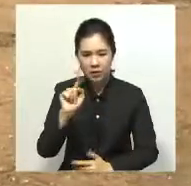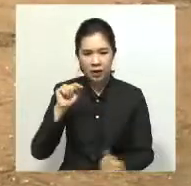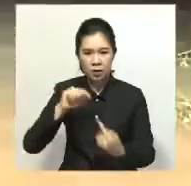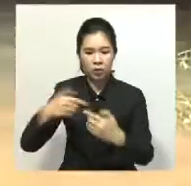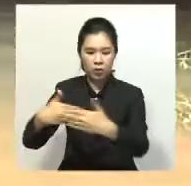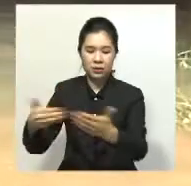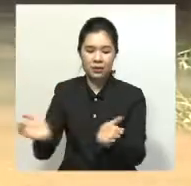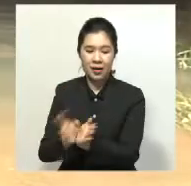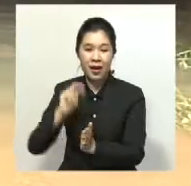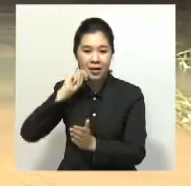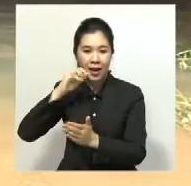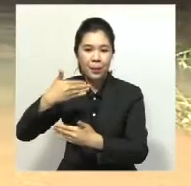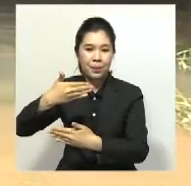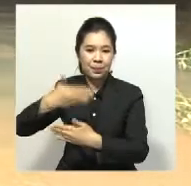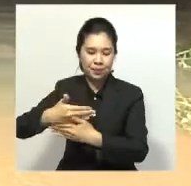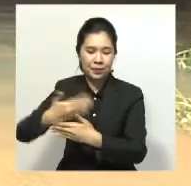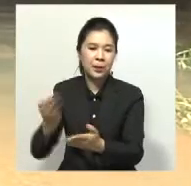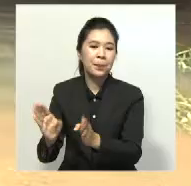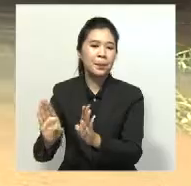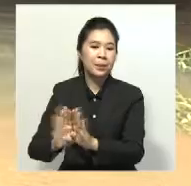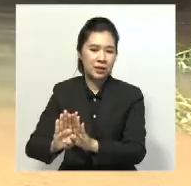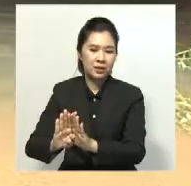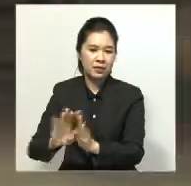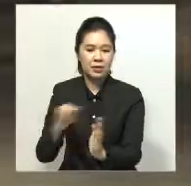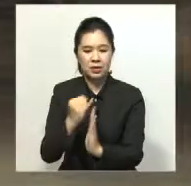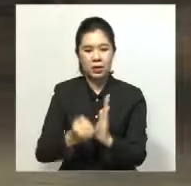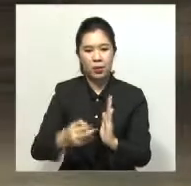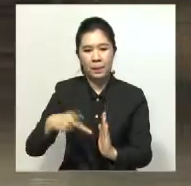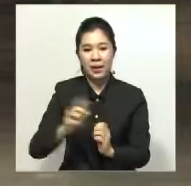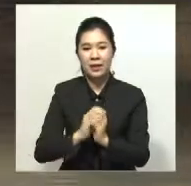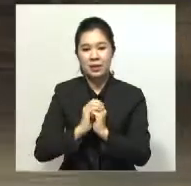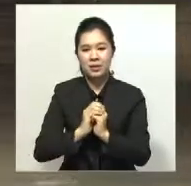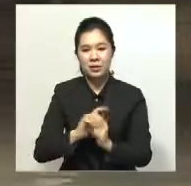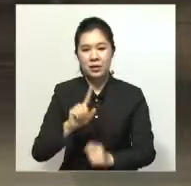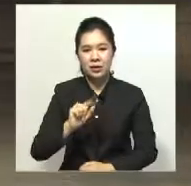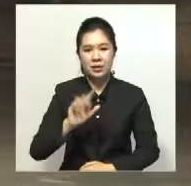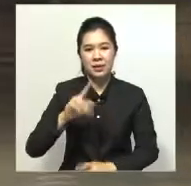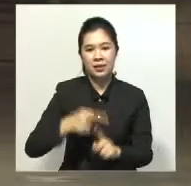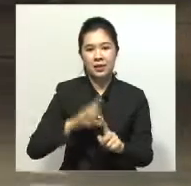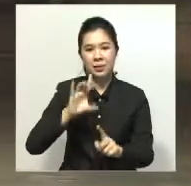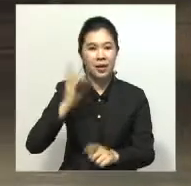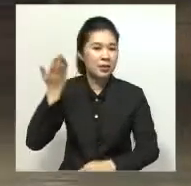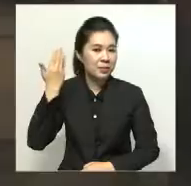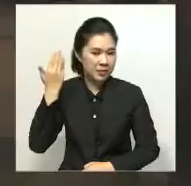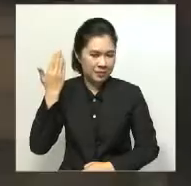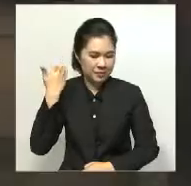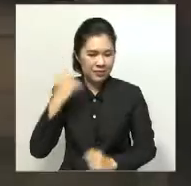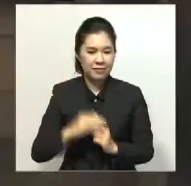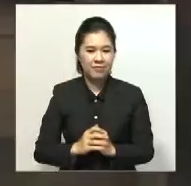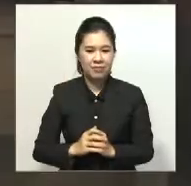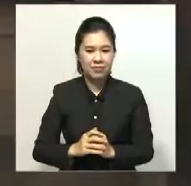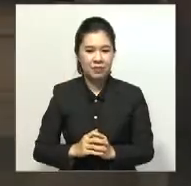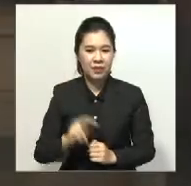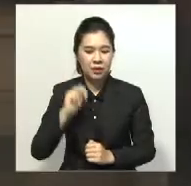ากอ่างเก็บน้ำนฤบดินทรจินดาอำเภอนาดีจังหวัดปราจีนบุรีตั้งแต่วันที่25สิงหาคมที่ผ่านมาและมีการปล่อย